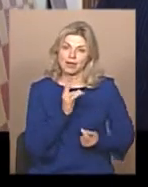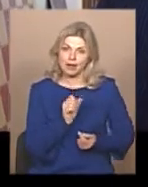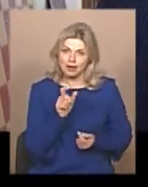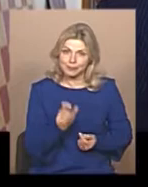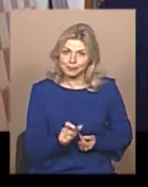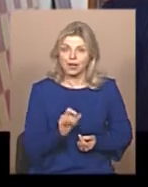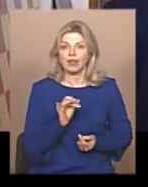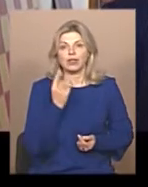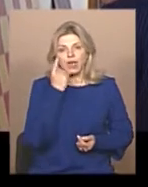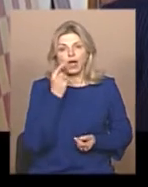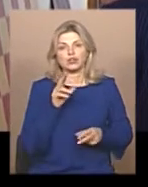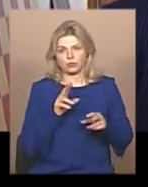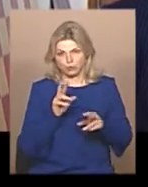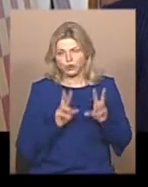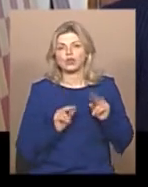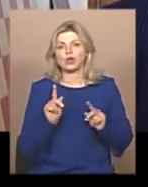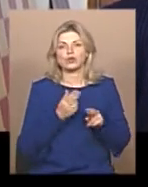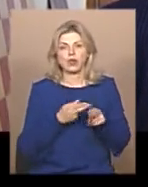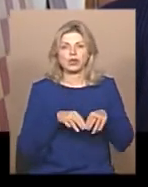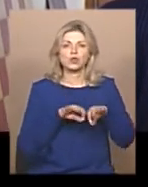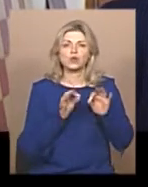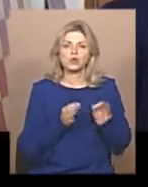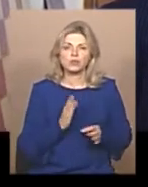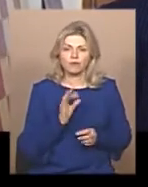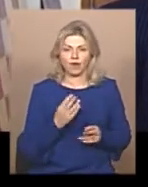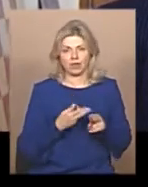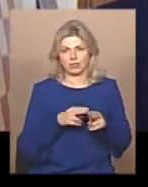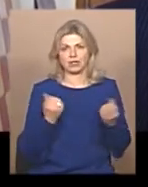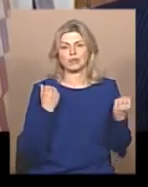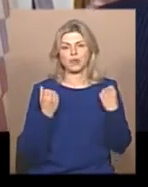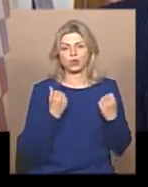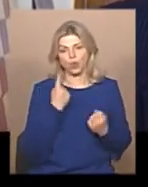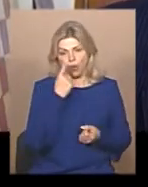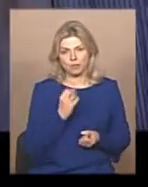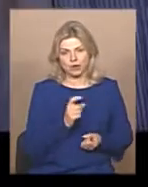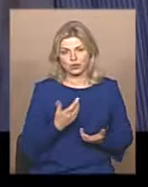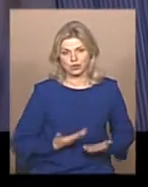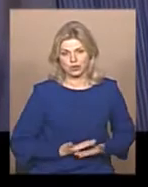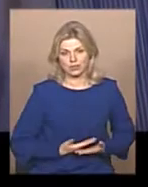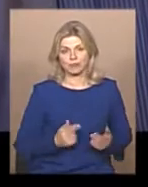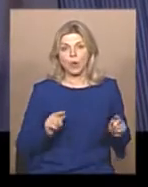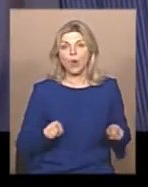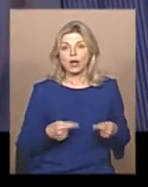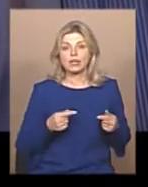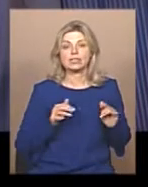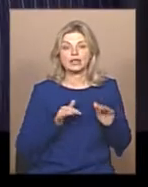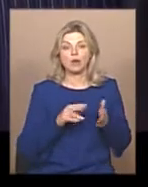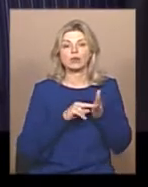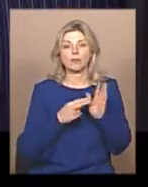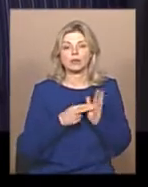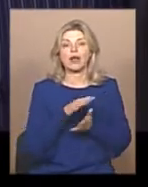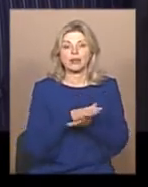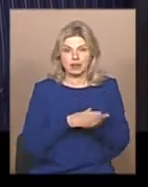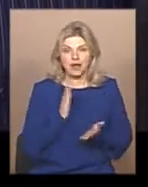считаю, что это искусство, это спорт, это образ жизни. Організатори заходу планують і